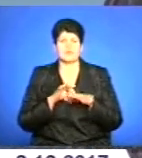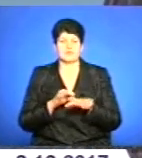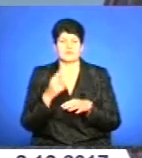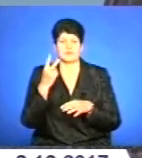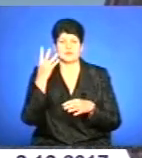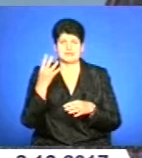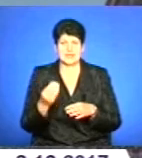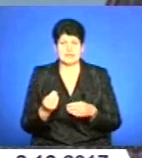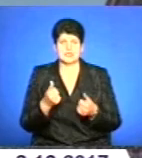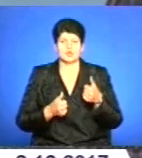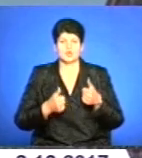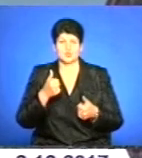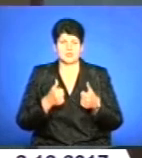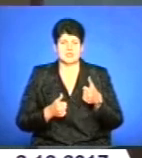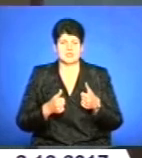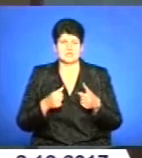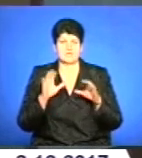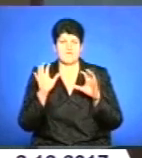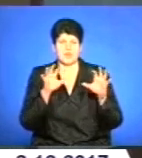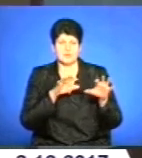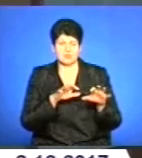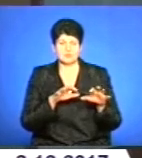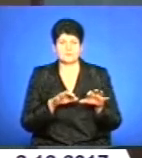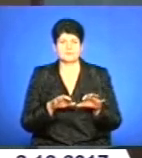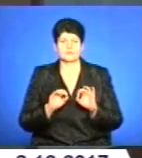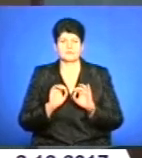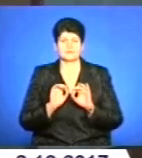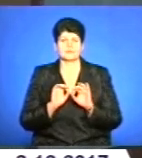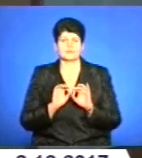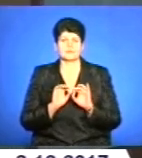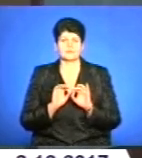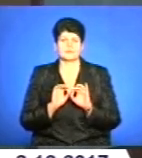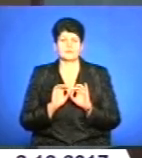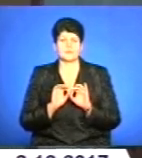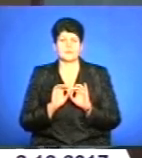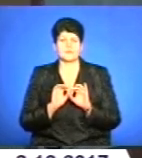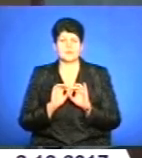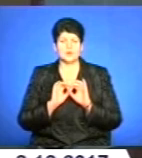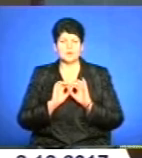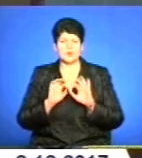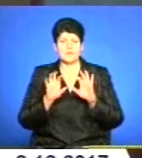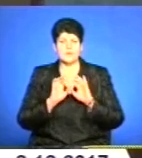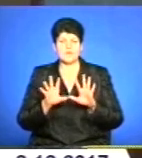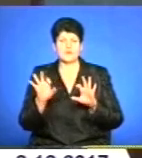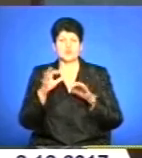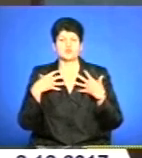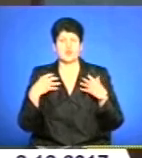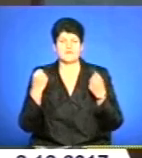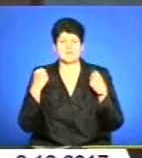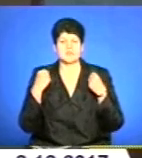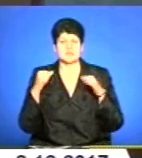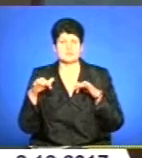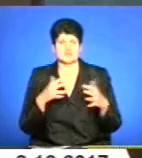з волейболу. Пропагував в нас коледжі і, скажімо, патріотизм, і здоровий спосіб життя,